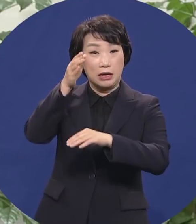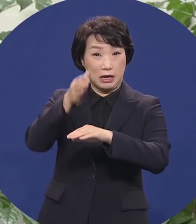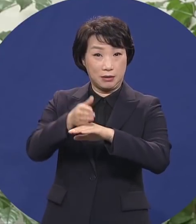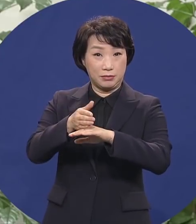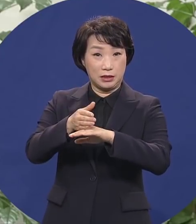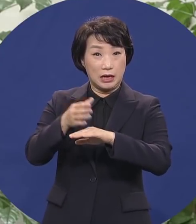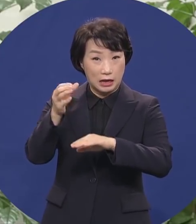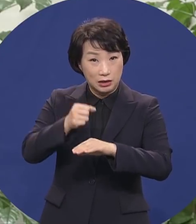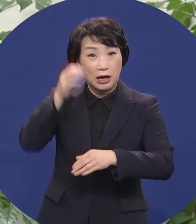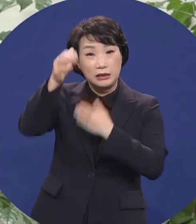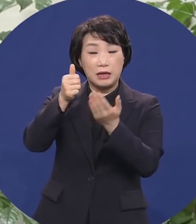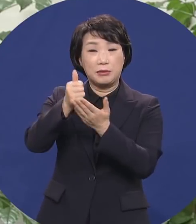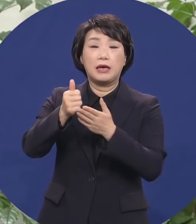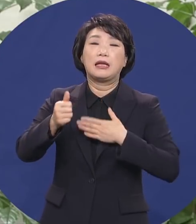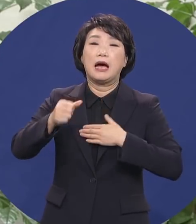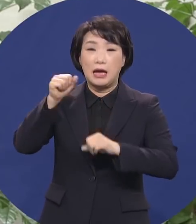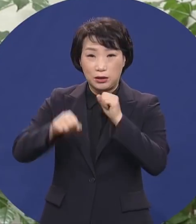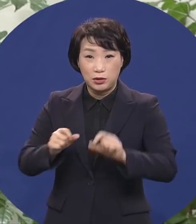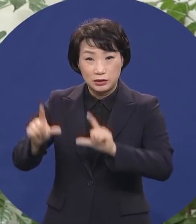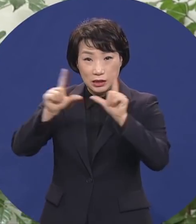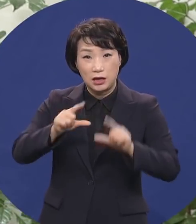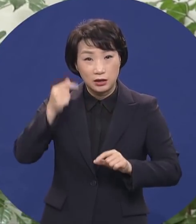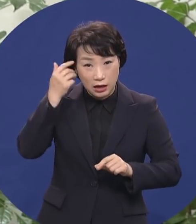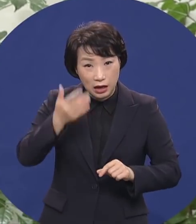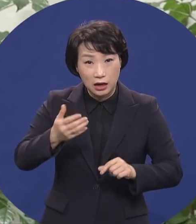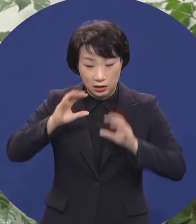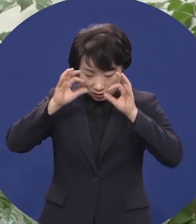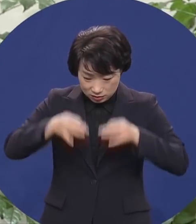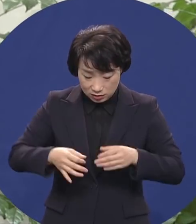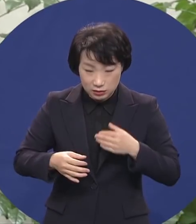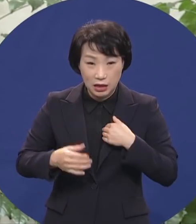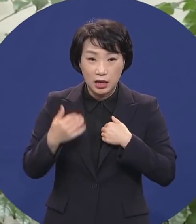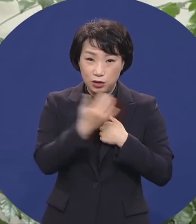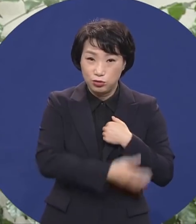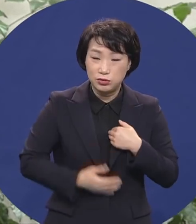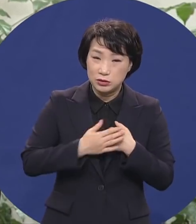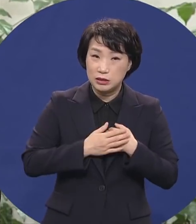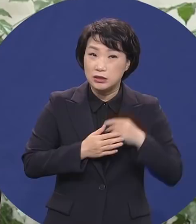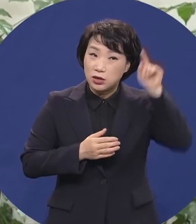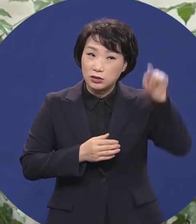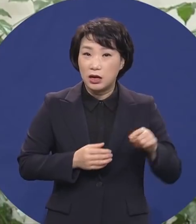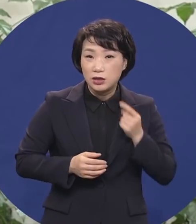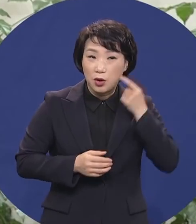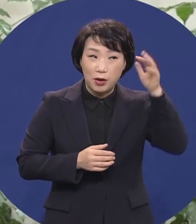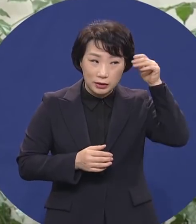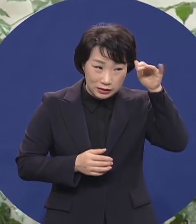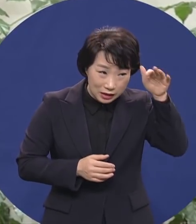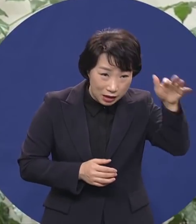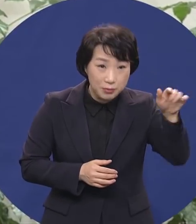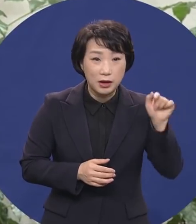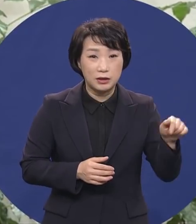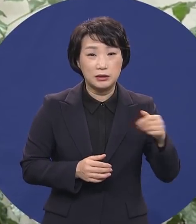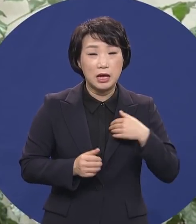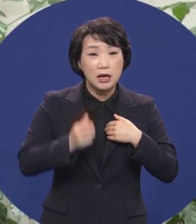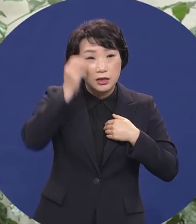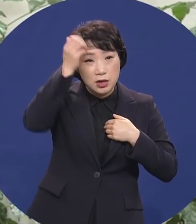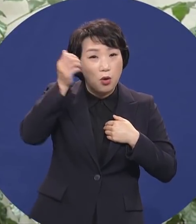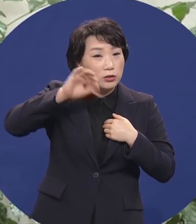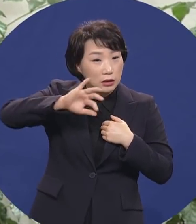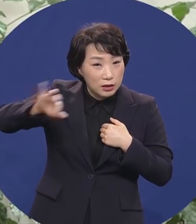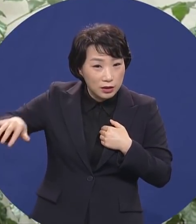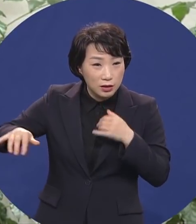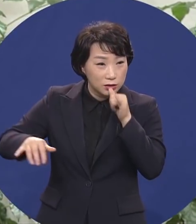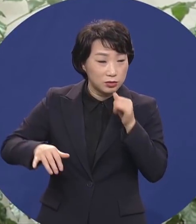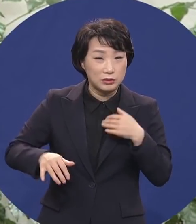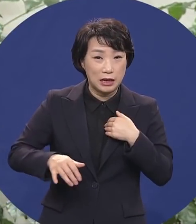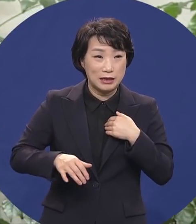감사로 하나님 앞에 실천하며 살았던 거, 내 육신이 천의 영광을 사모하면서 영혼을